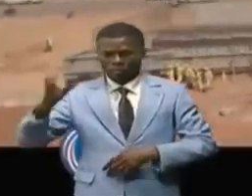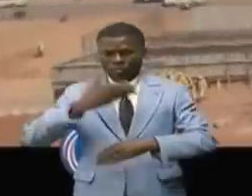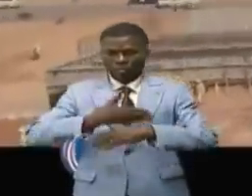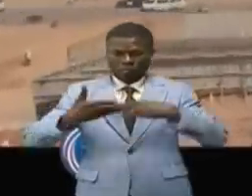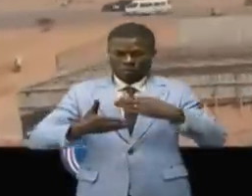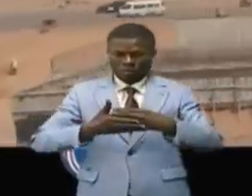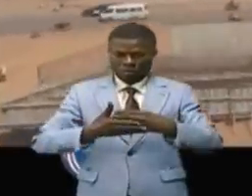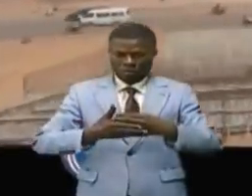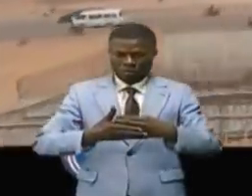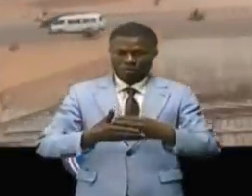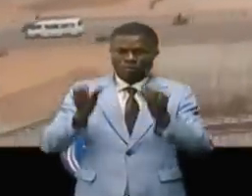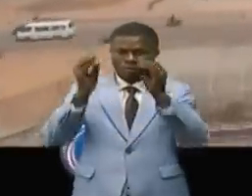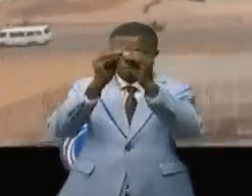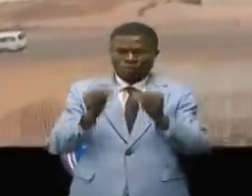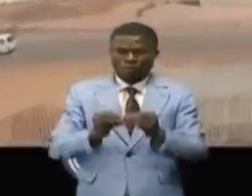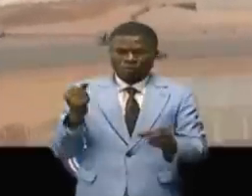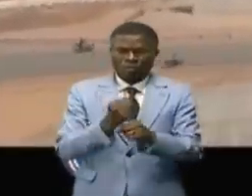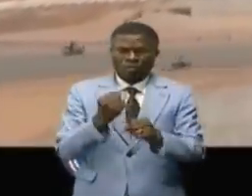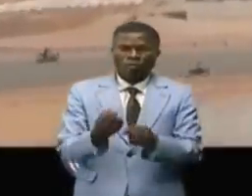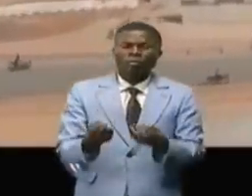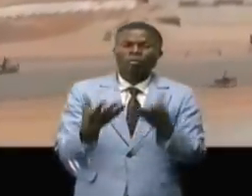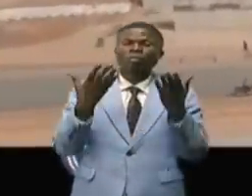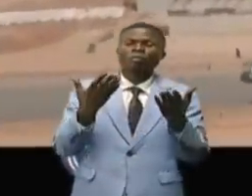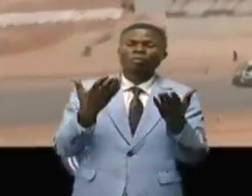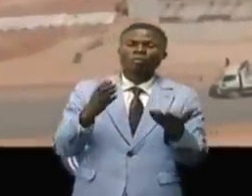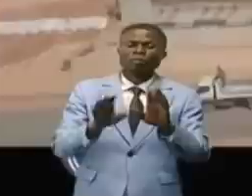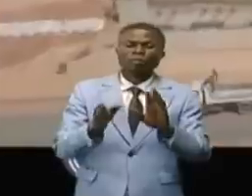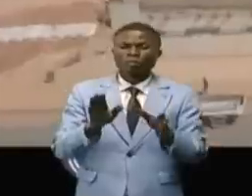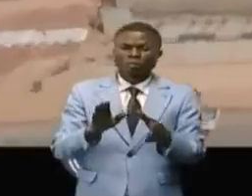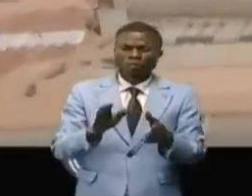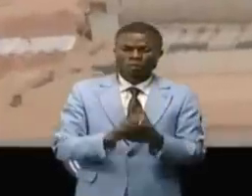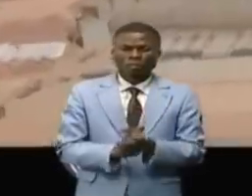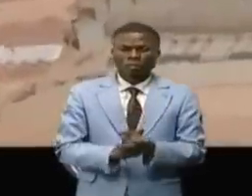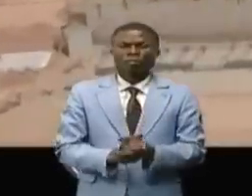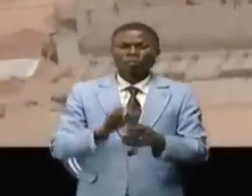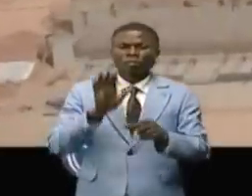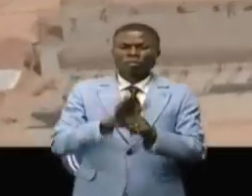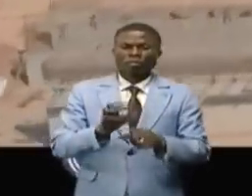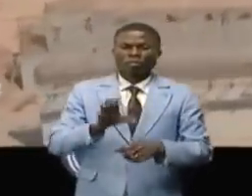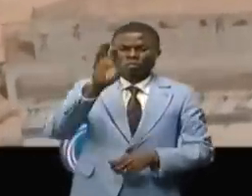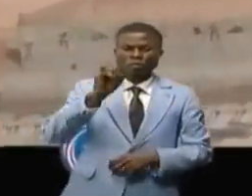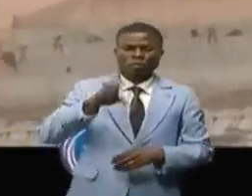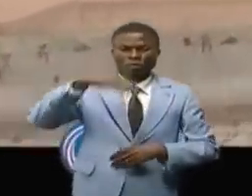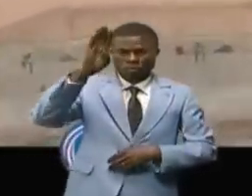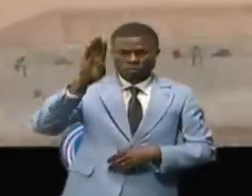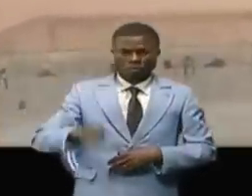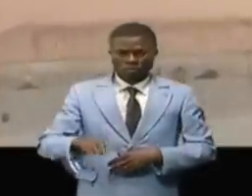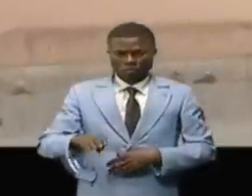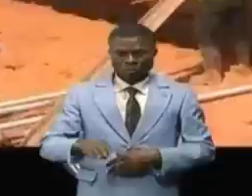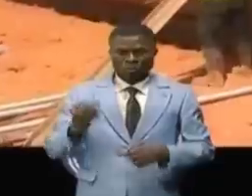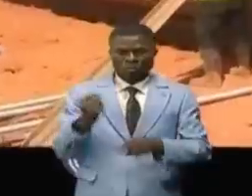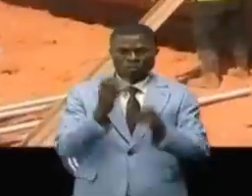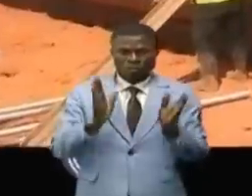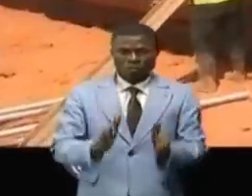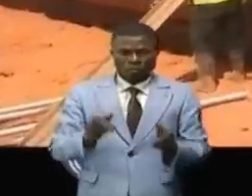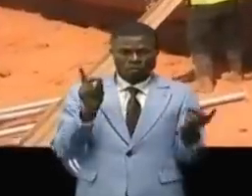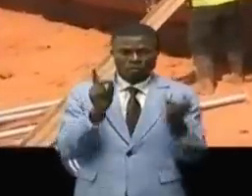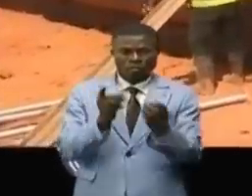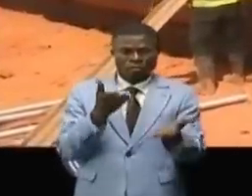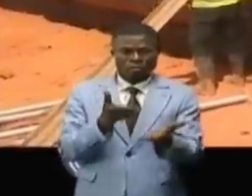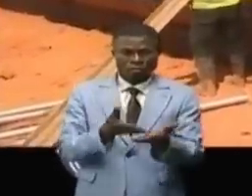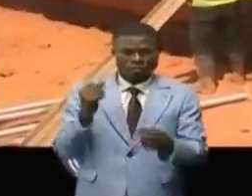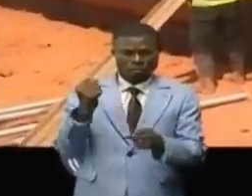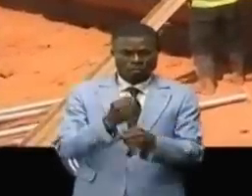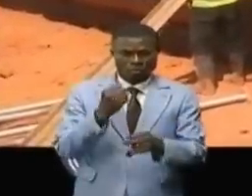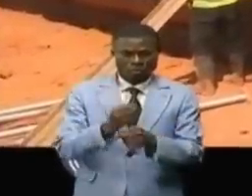peut quantifier les taux des éditions de cette infrastructure et les fantastiques à 50%. selon les ouvriers rencontrés sur place ces